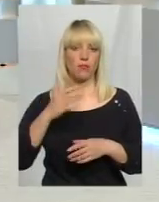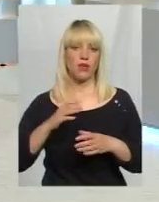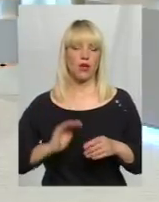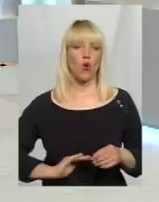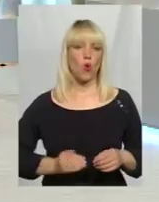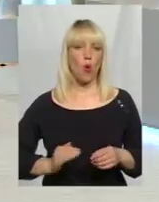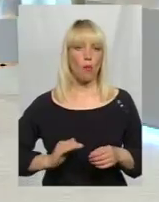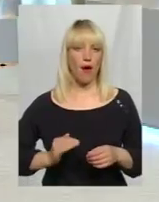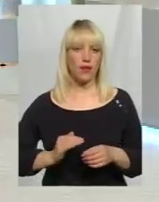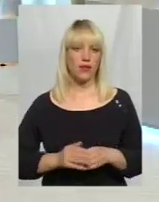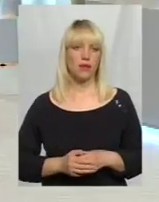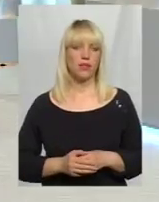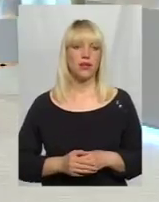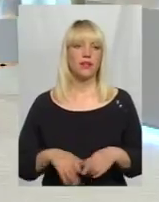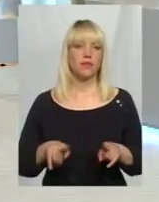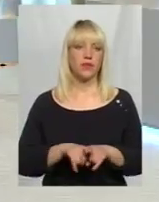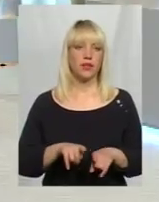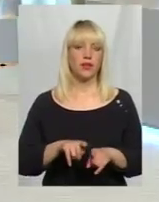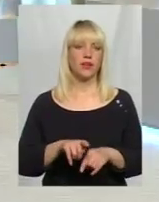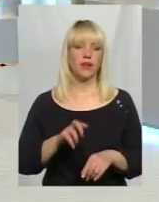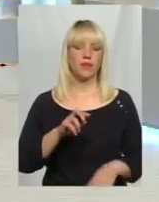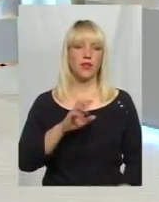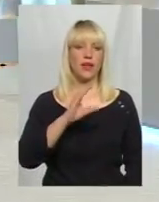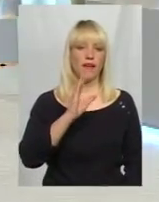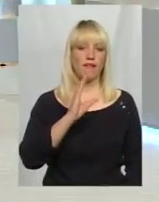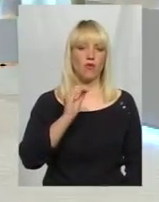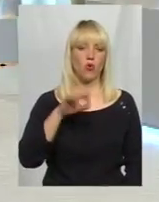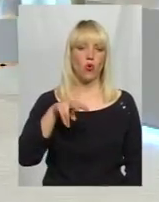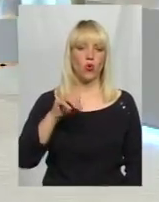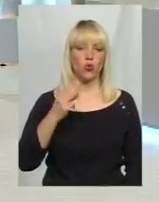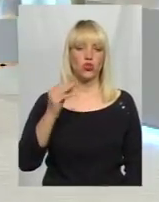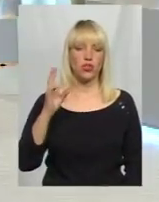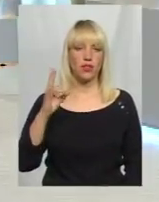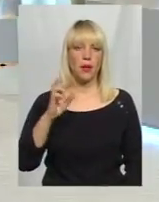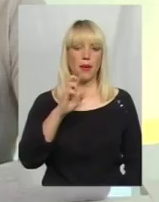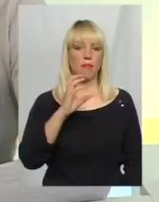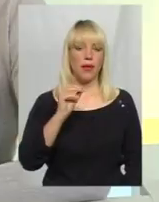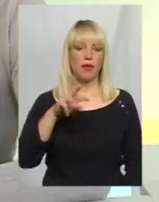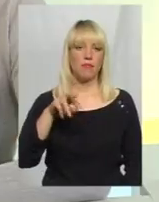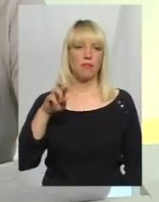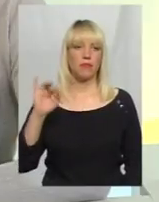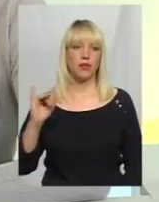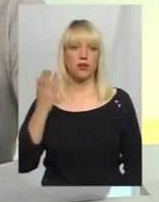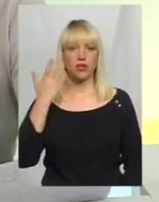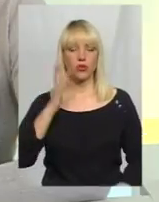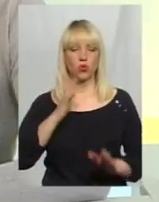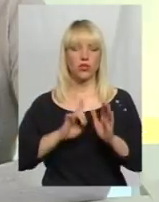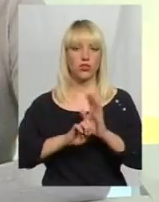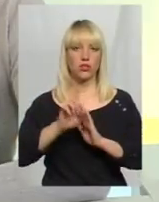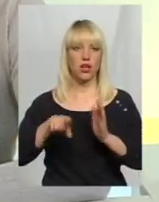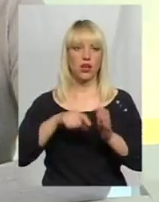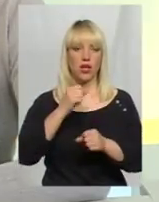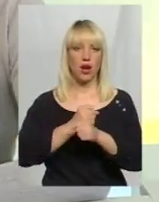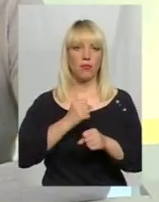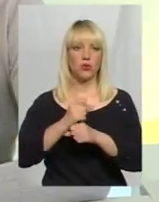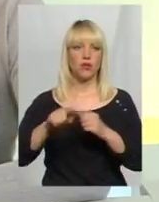компаніями, тот же Бренді, Еволюшн. Ми, коли Бембі тільки починали працювати в місті Хмельницькому,